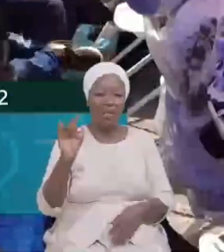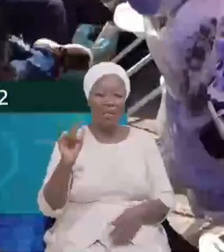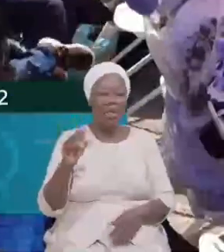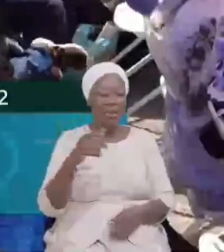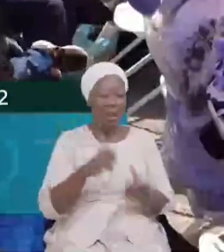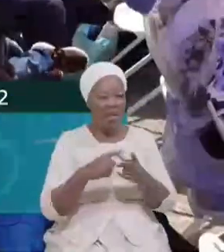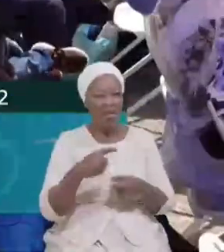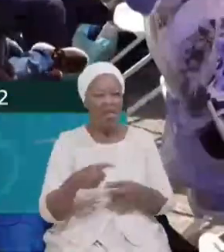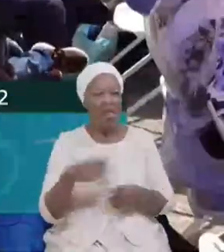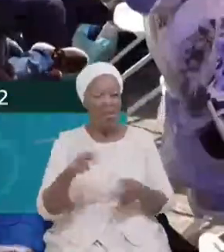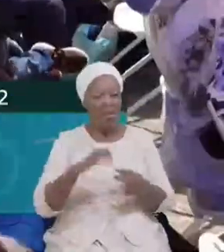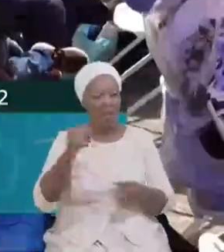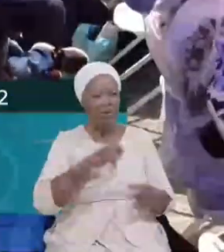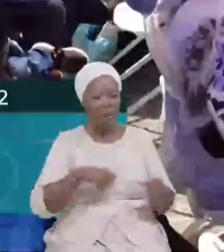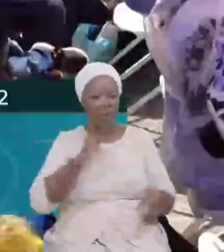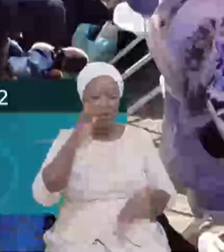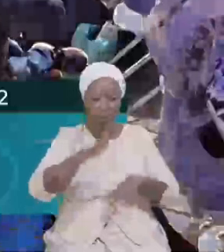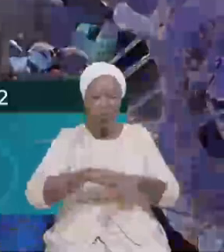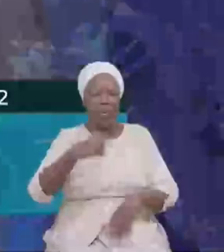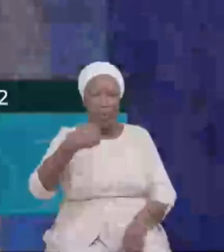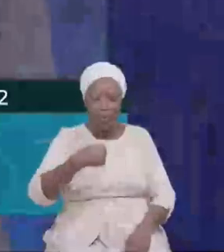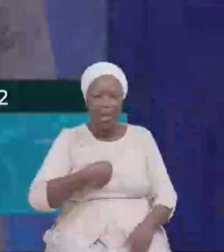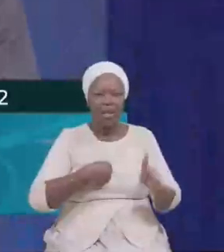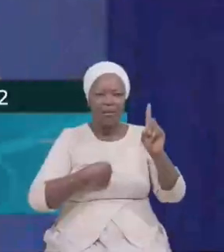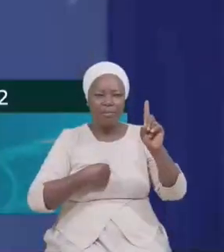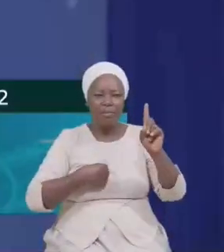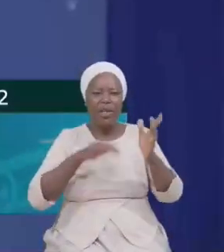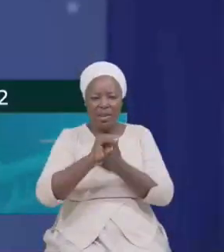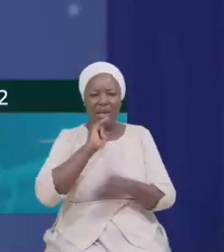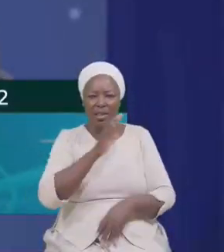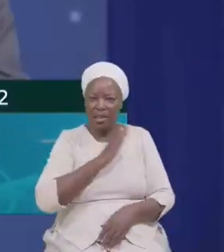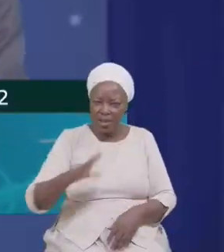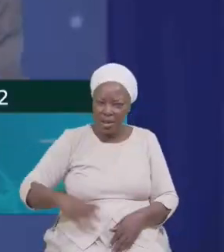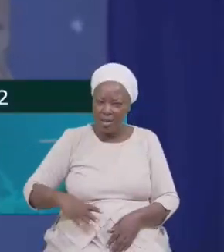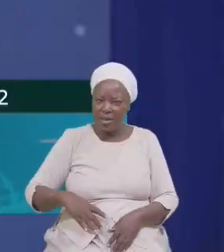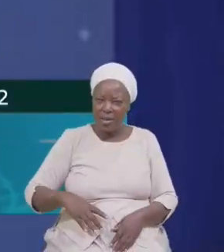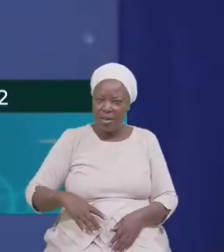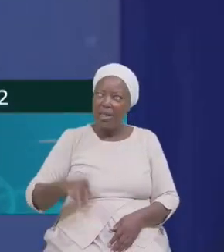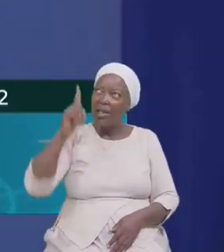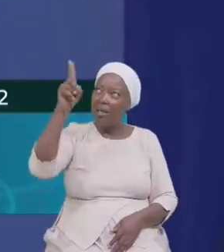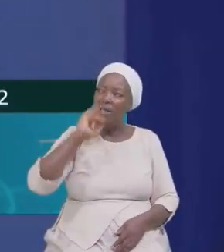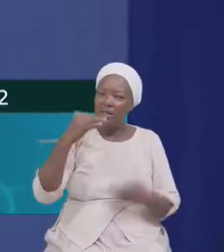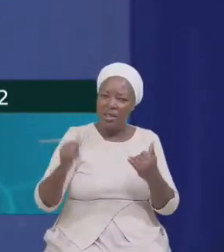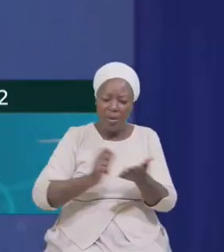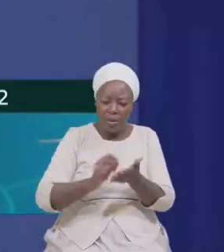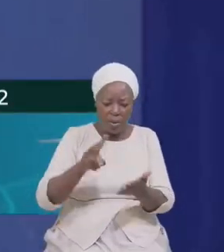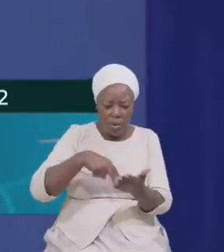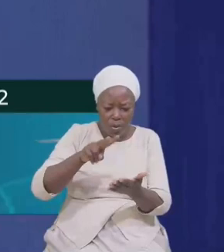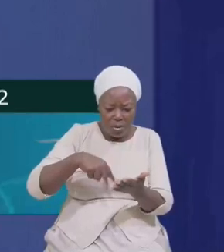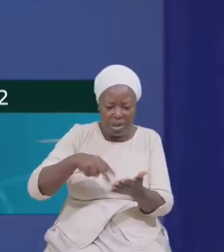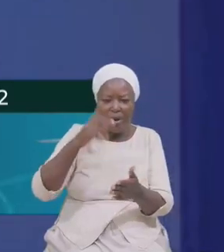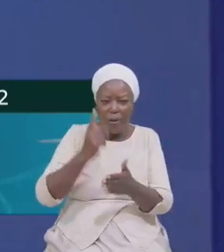L'Esprit du Seigneur est sur moi. Ça, c'est Christ. Il lit maintenant ce qui avait été écrit